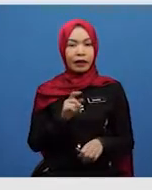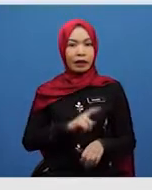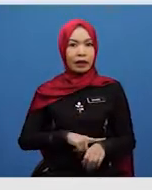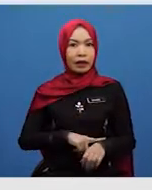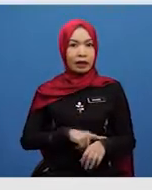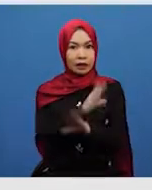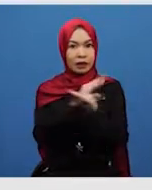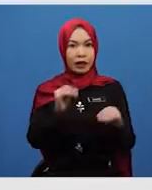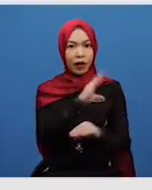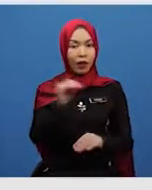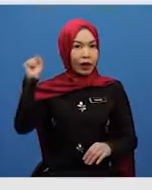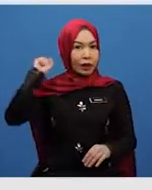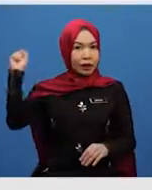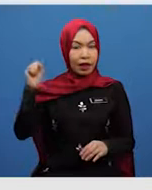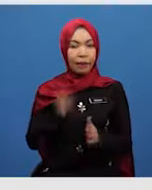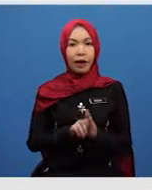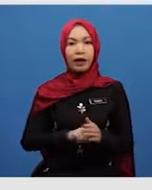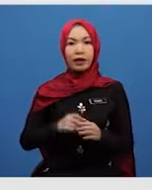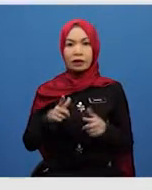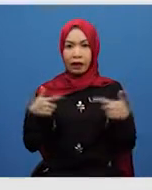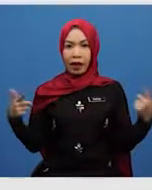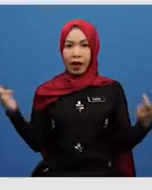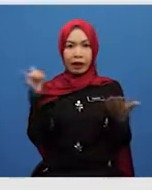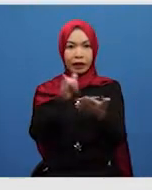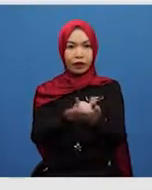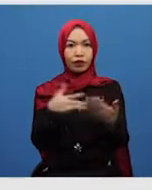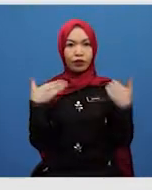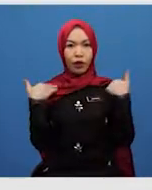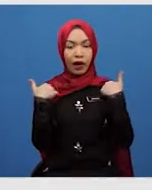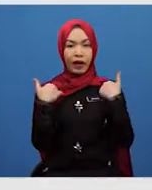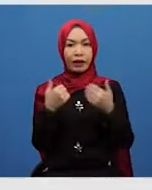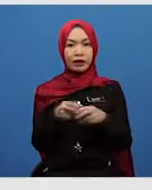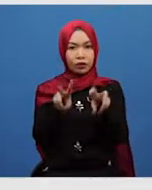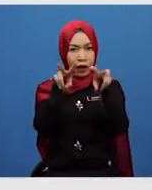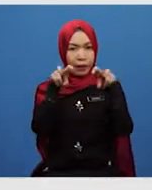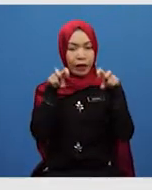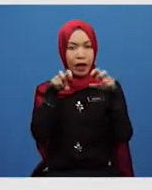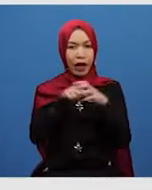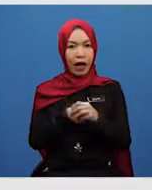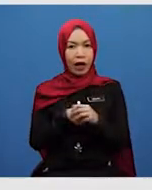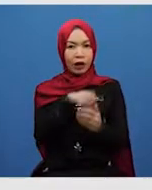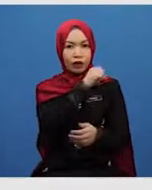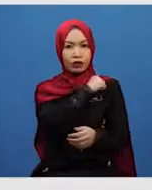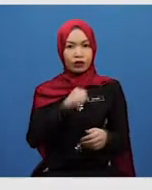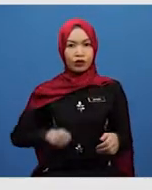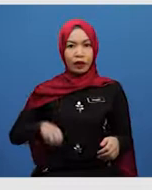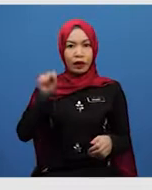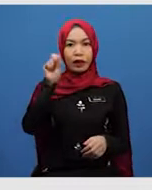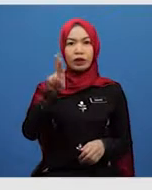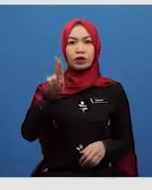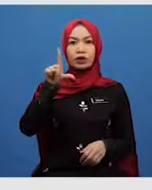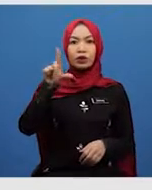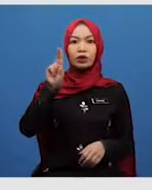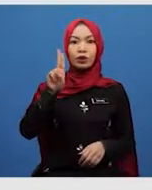Sabah selain Kesultanan Brunai wujud juga pengaruh Kesultanan Sulu di bahagian